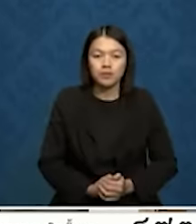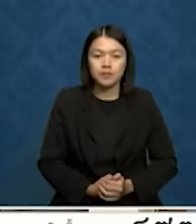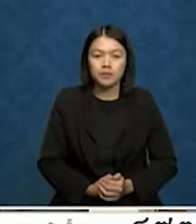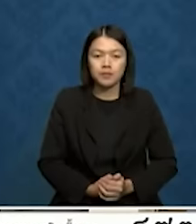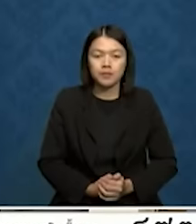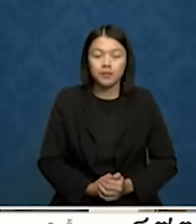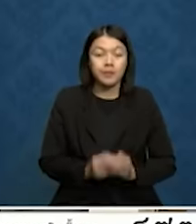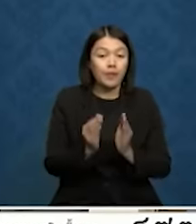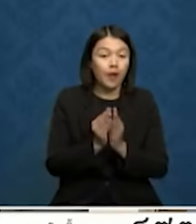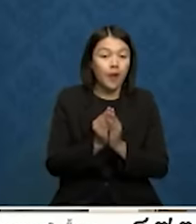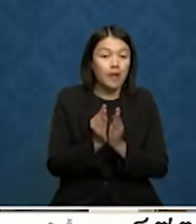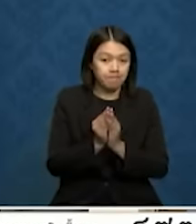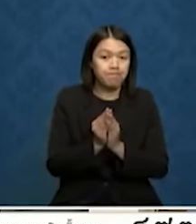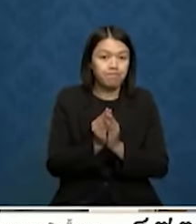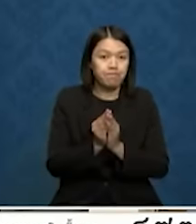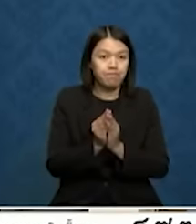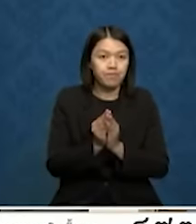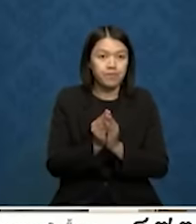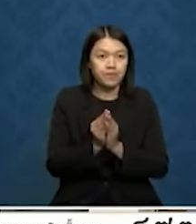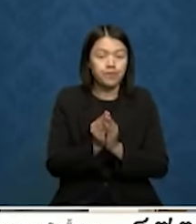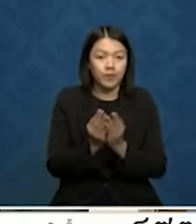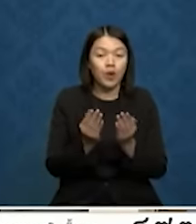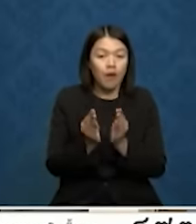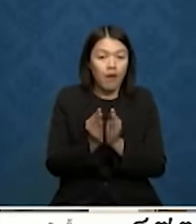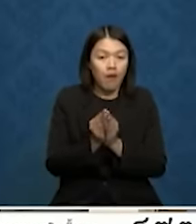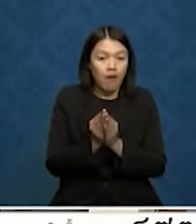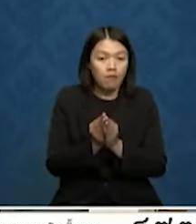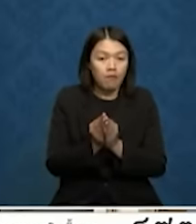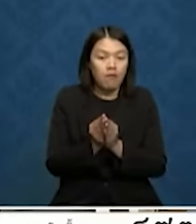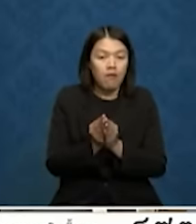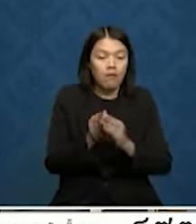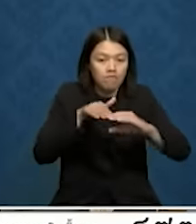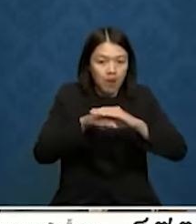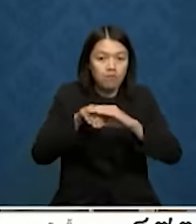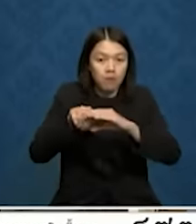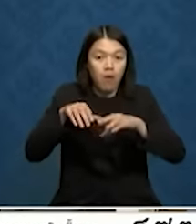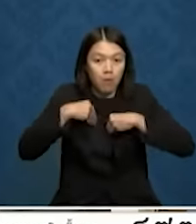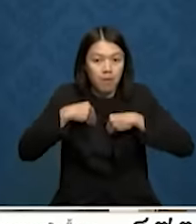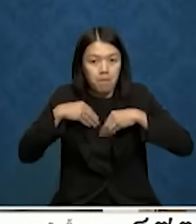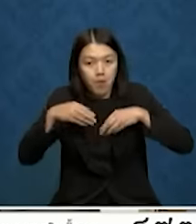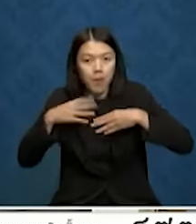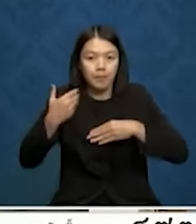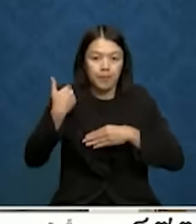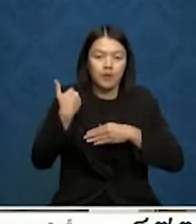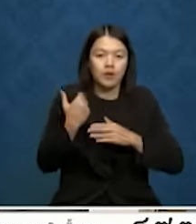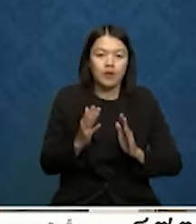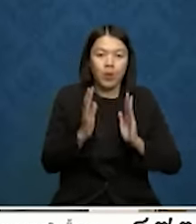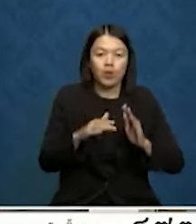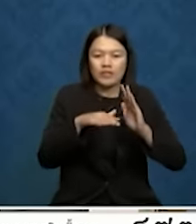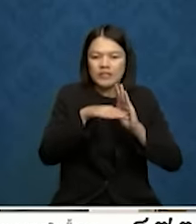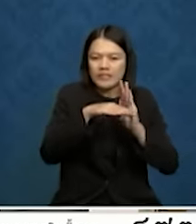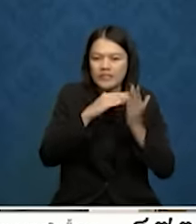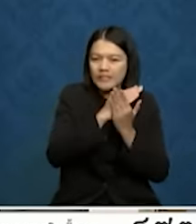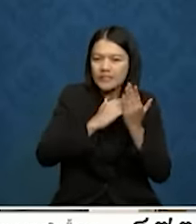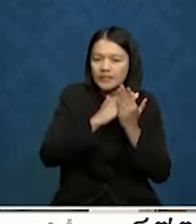ต้องมีการลงมตินะครับเดี๋ยวให้จบนี้ก่อนจะต้องมีการลงมตินะครับจำนวนเกินกึ่งหนึ่ง